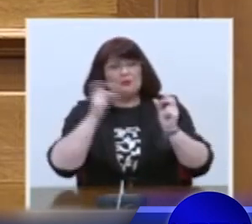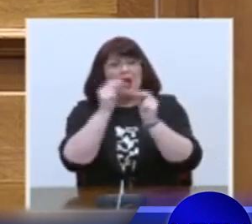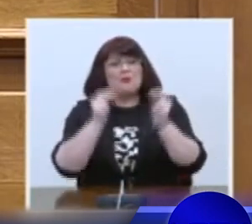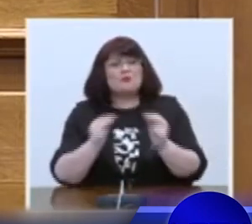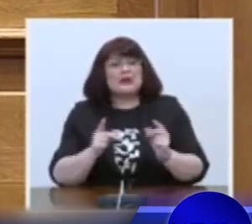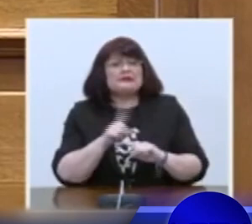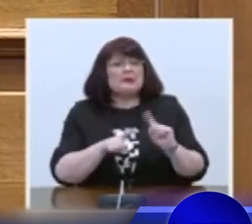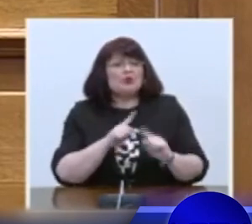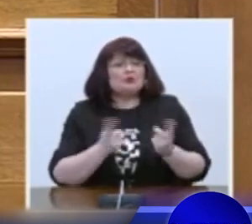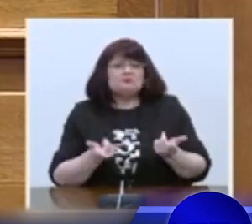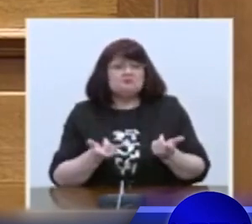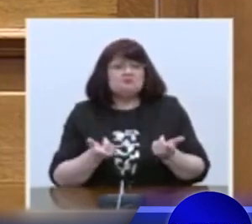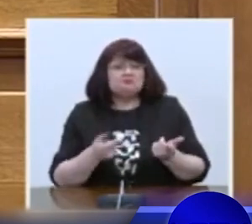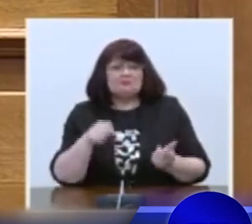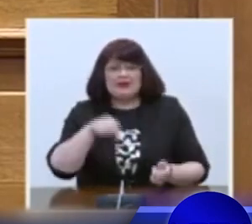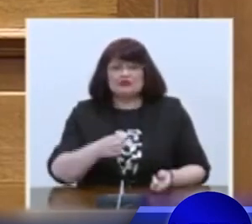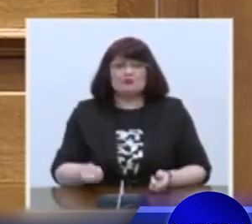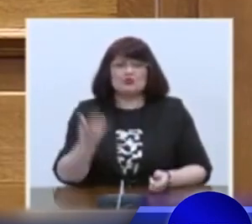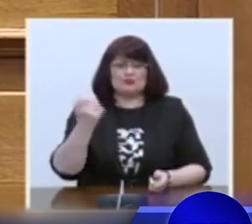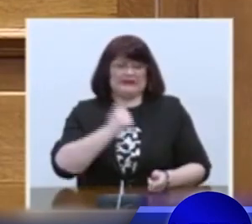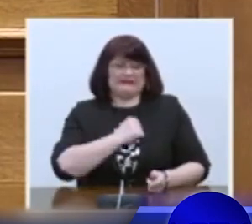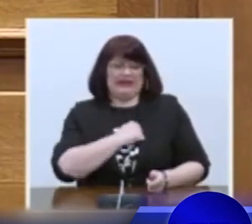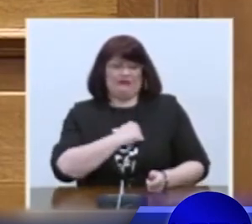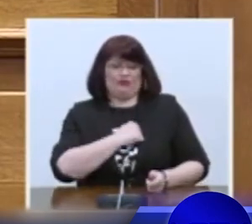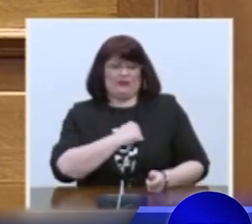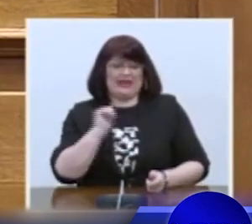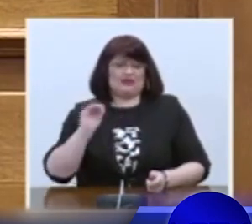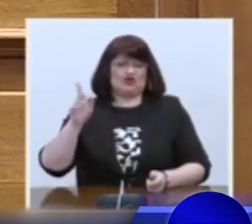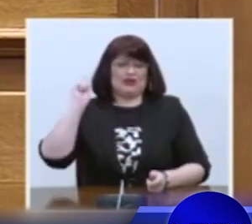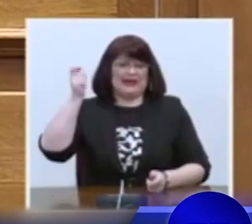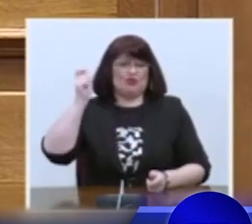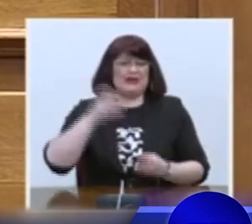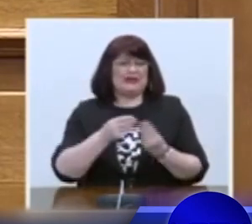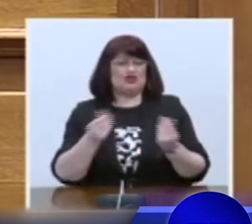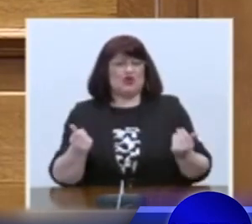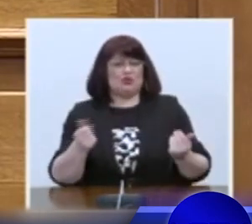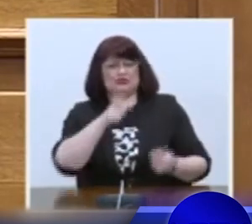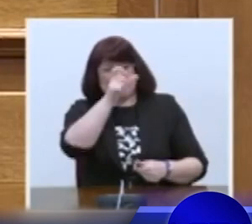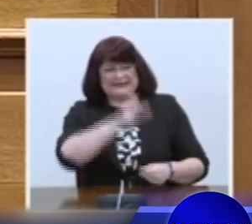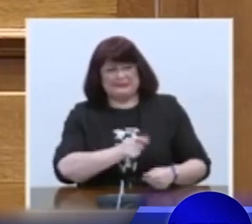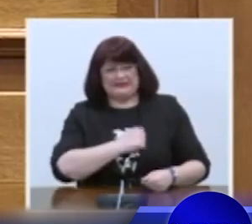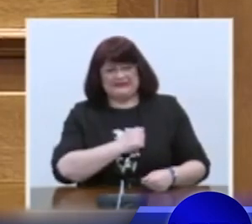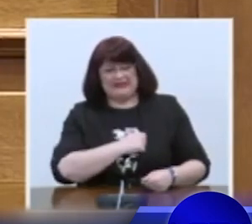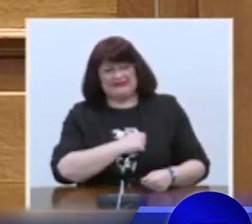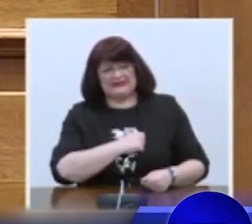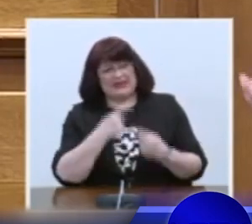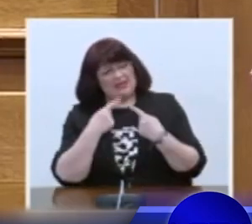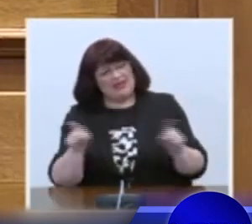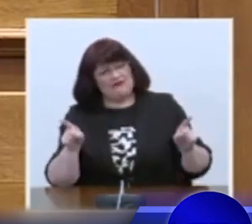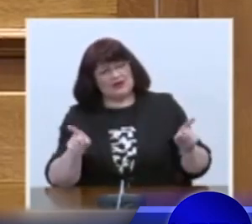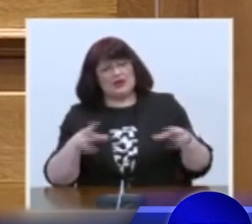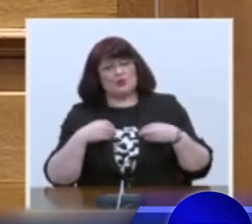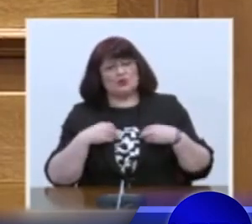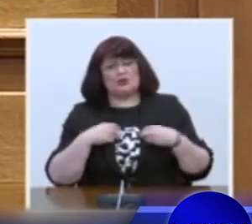το δίλημα μπρος γκρεμός και πίσω ρέμα, δήλωσε ο Αλέξης Τσίπρας και εξήγησε πως από τη μία καλείται ο Πρωθυπουργός να υπερασπιστεί μια συμφωνία με